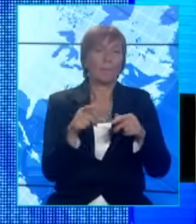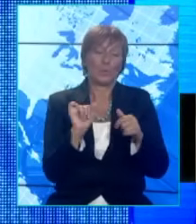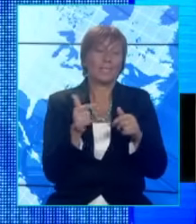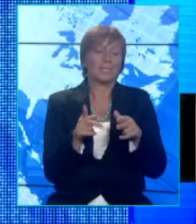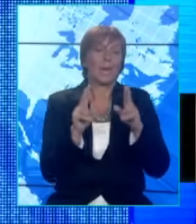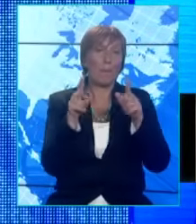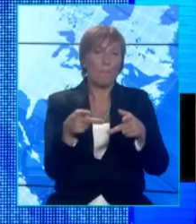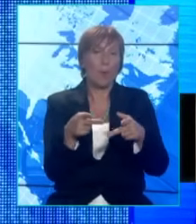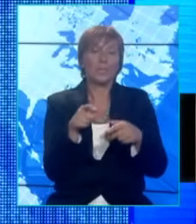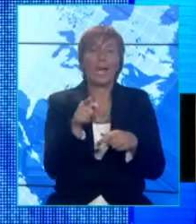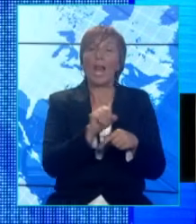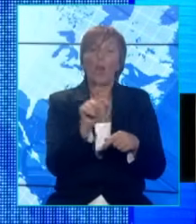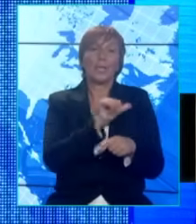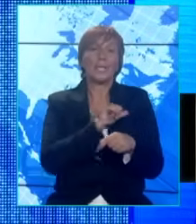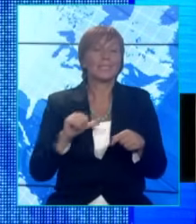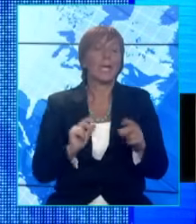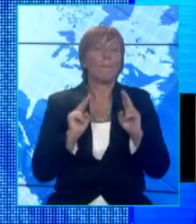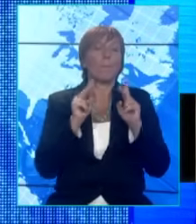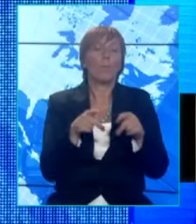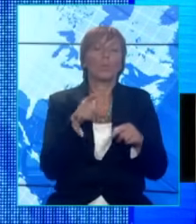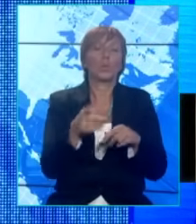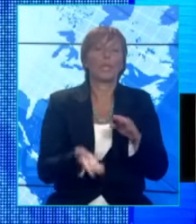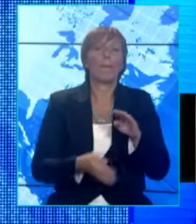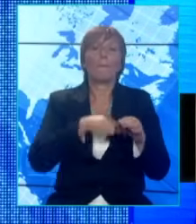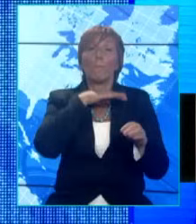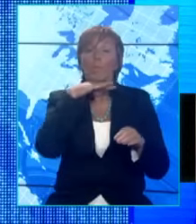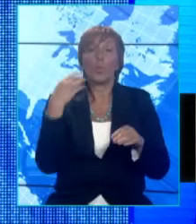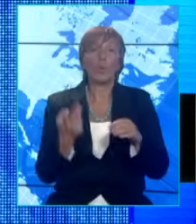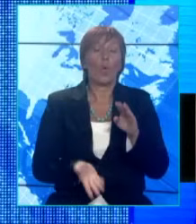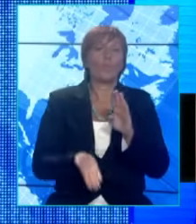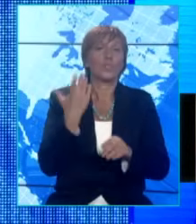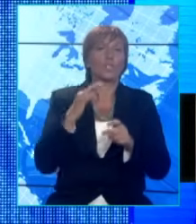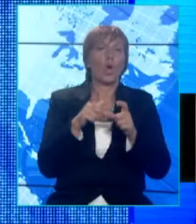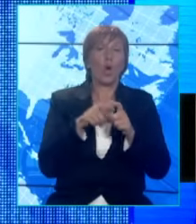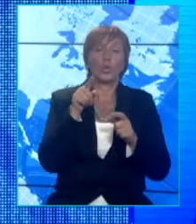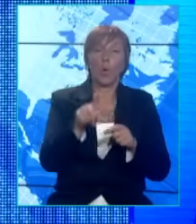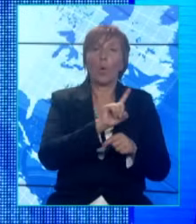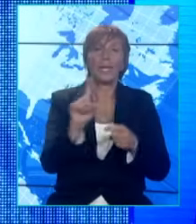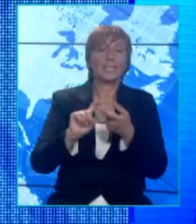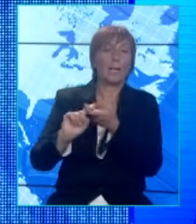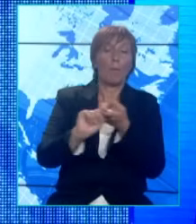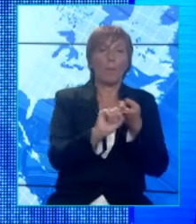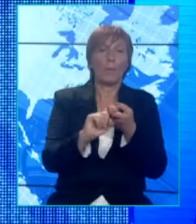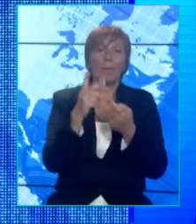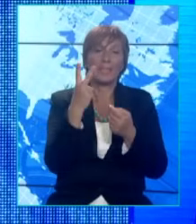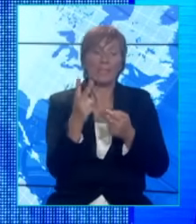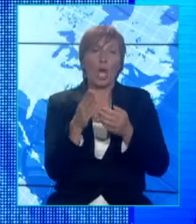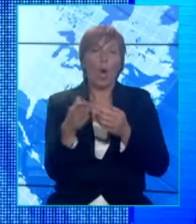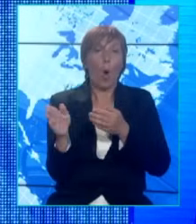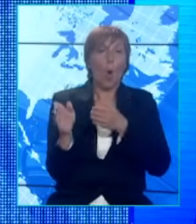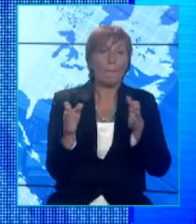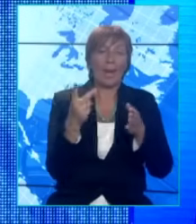most. Ali on nije samo most, on je puno više od toga. On ne povezuje samo dvije obale rijeke